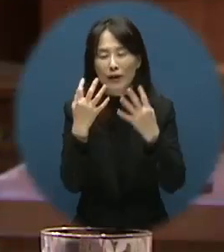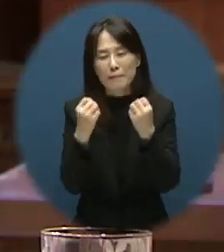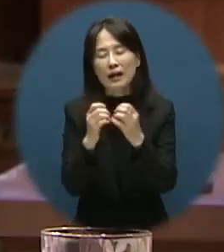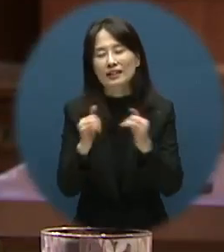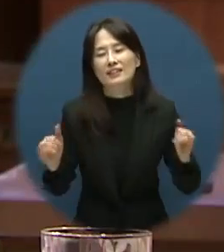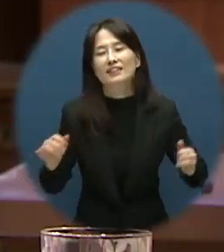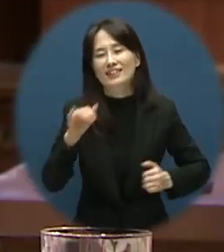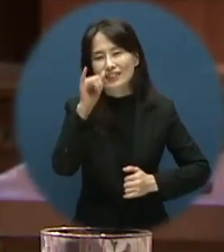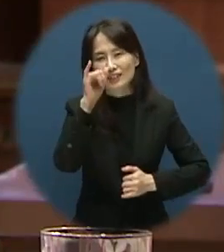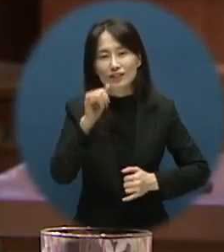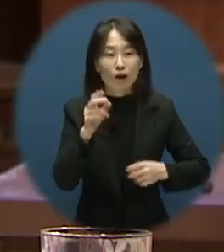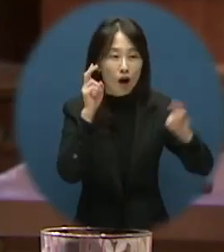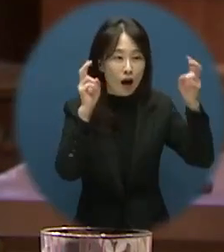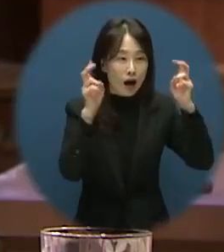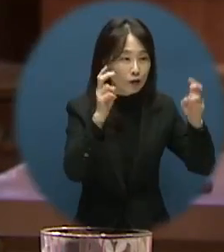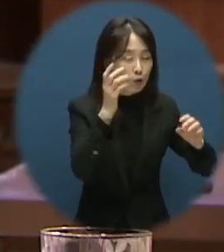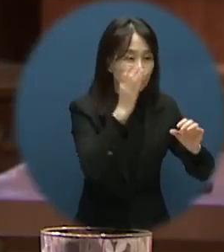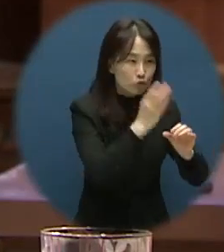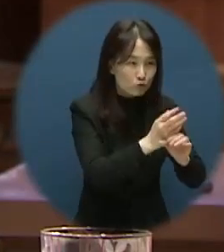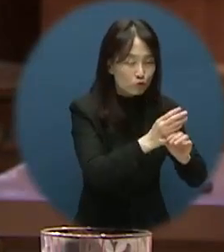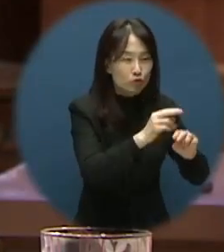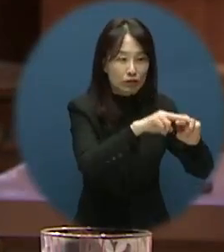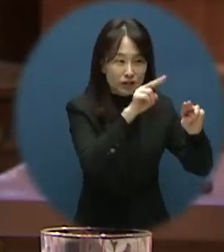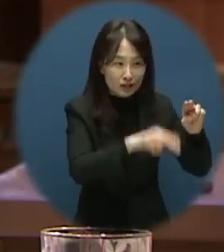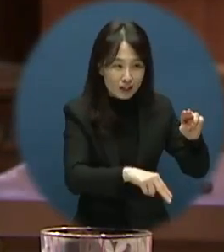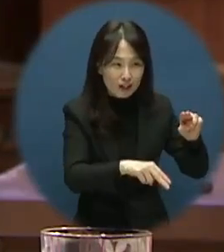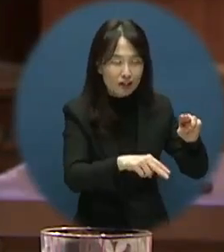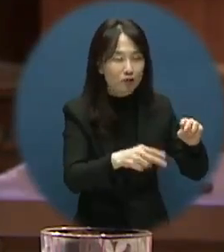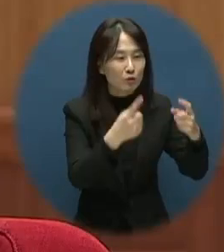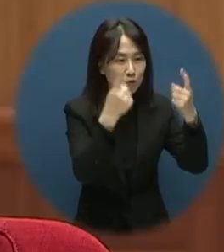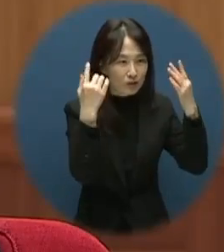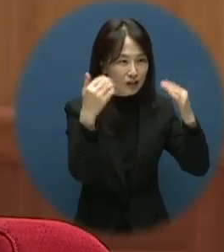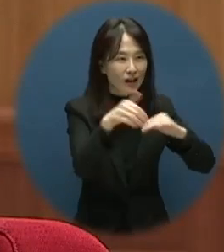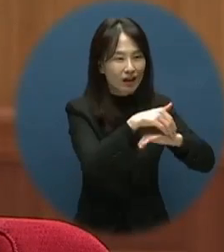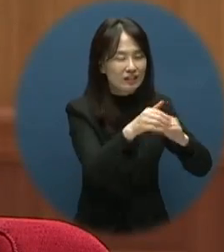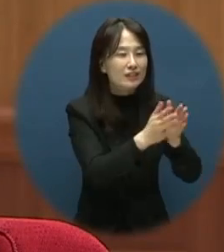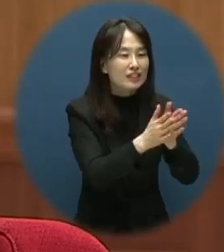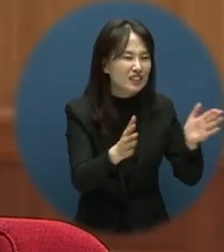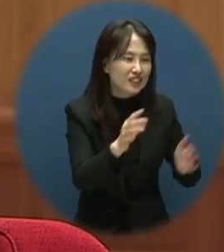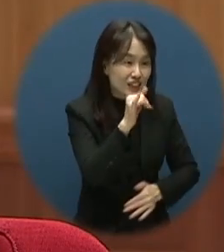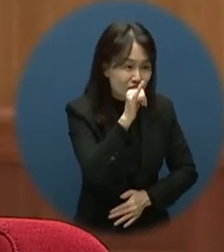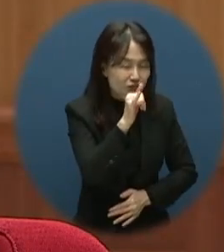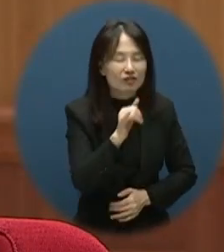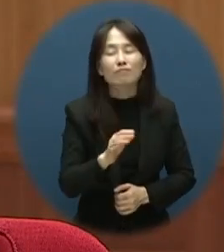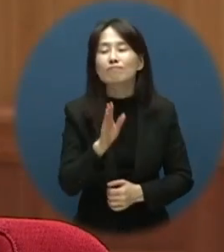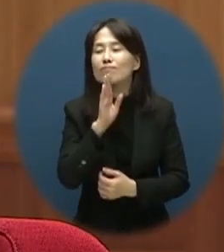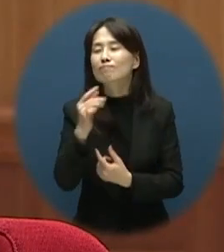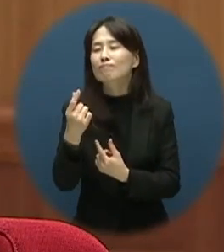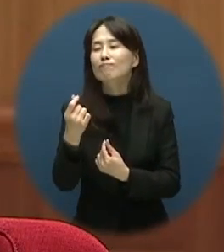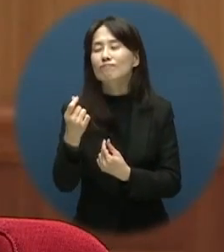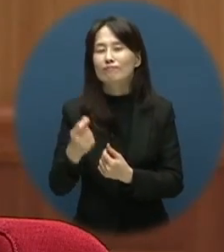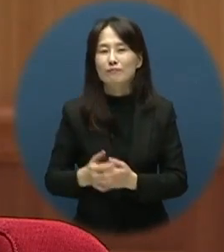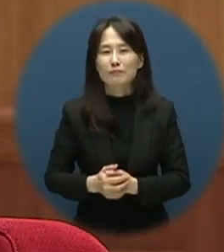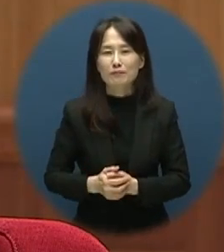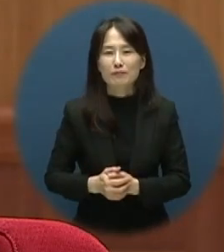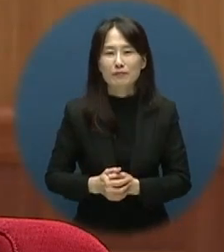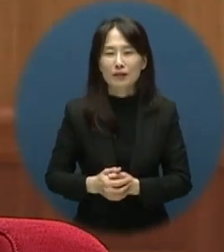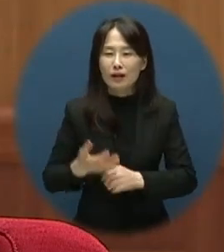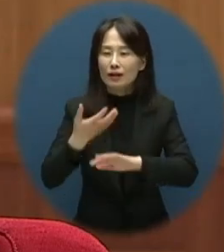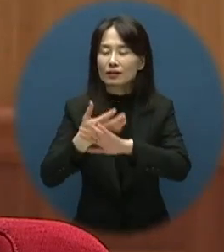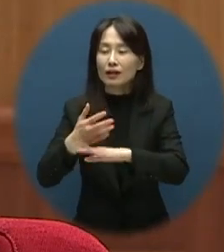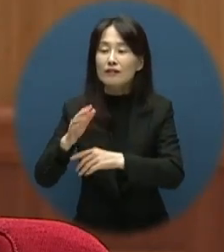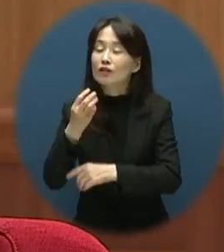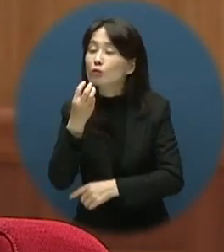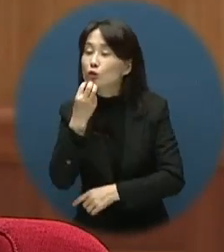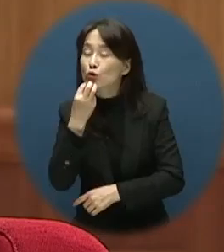그래서 그분들이 직장 다니다가 그렇죠. 한의대 오시는 분들 많았었거든요. 예, 그 시대. 그래서 그분들이 또 뭐 다른 지방